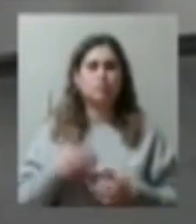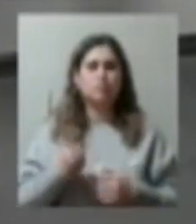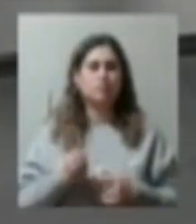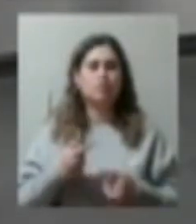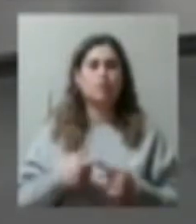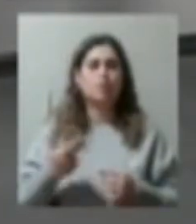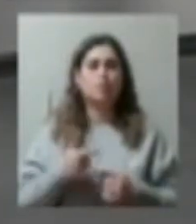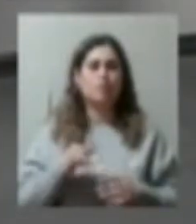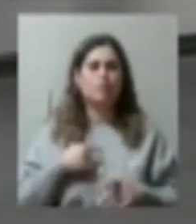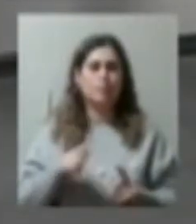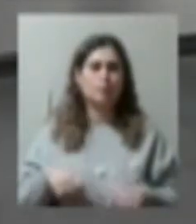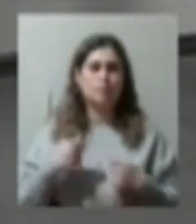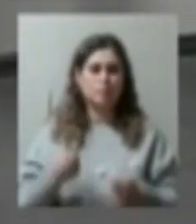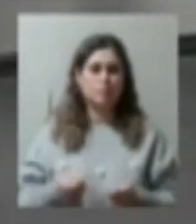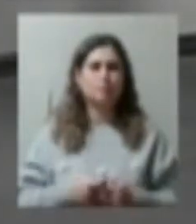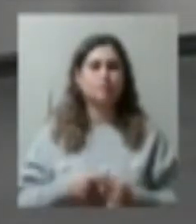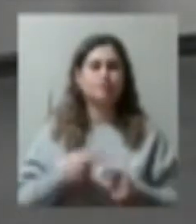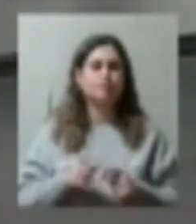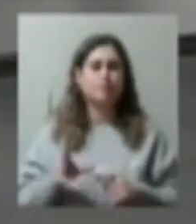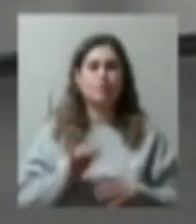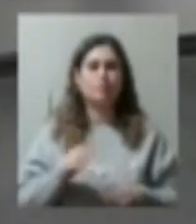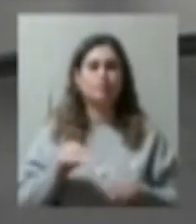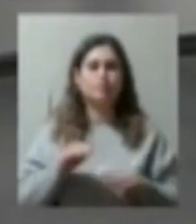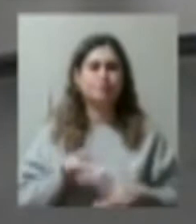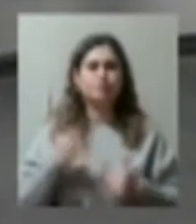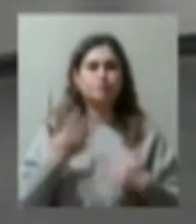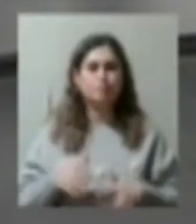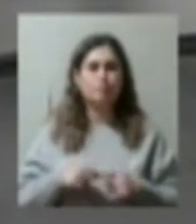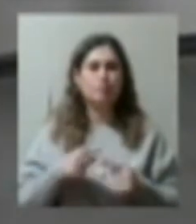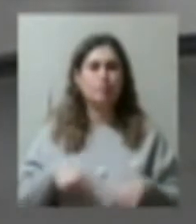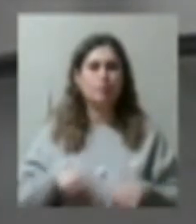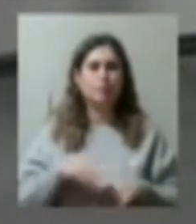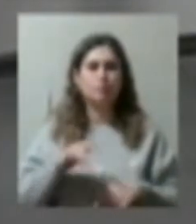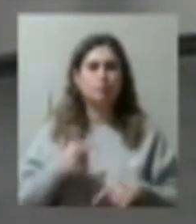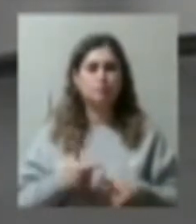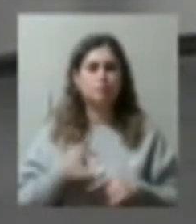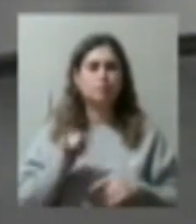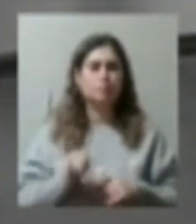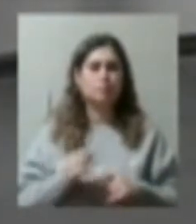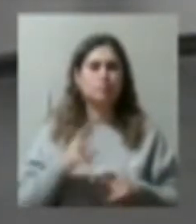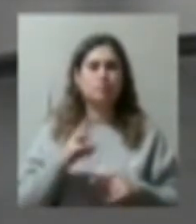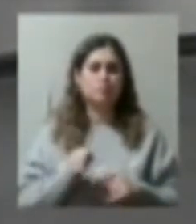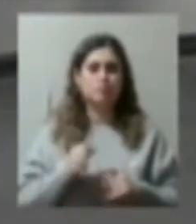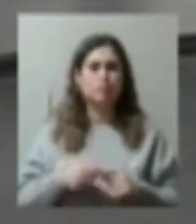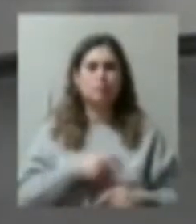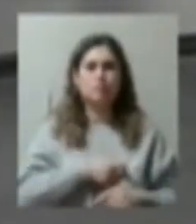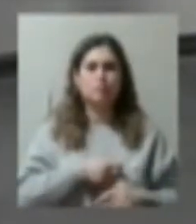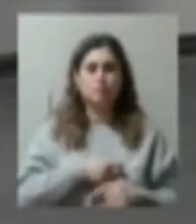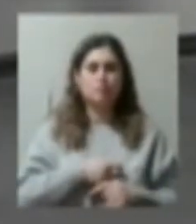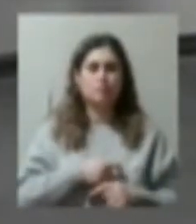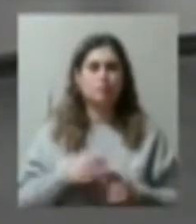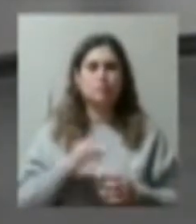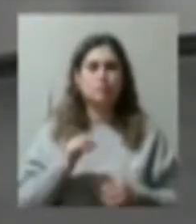громаді ми передали. Це все буде вирішуватися вже в об'єднаній територіальній громаді на депутатських